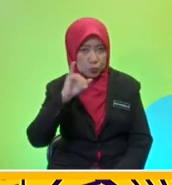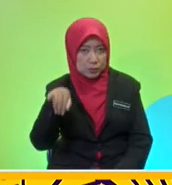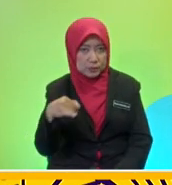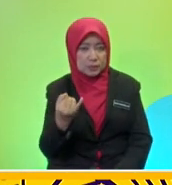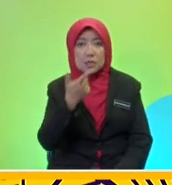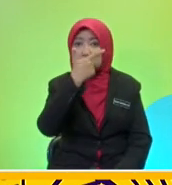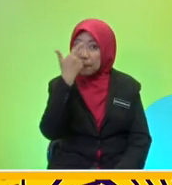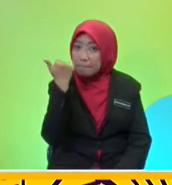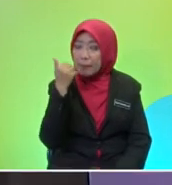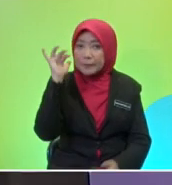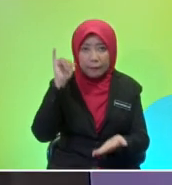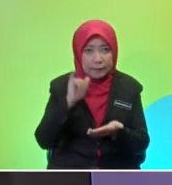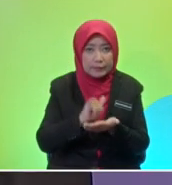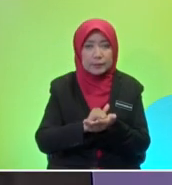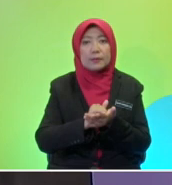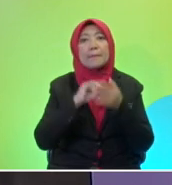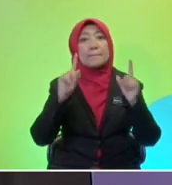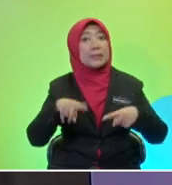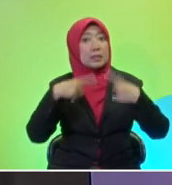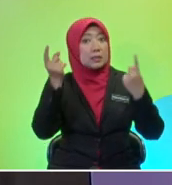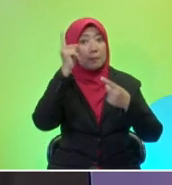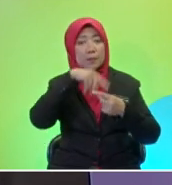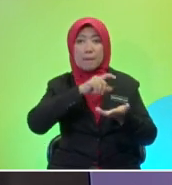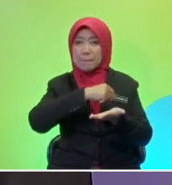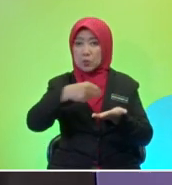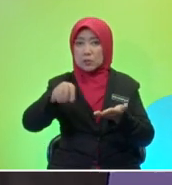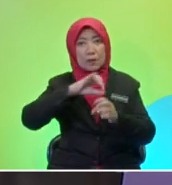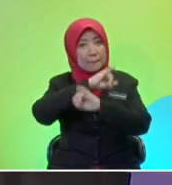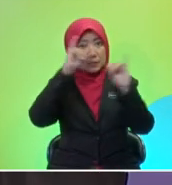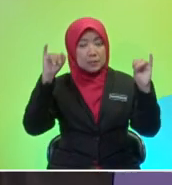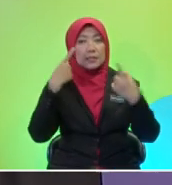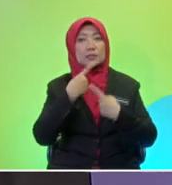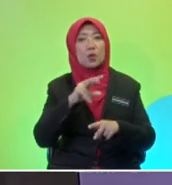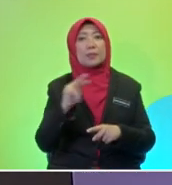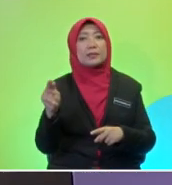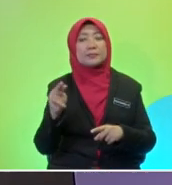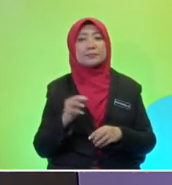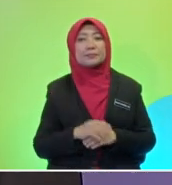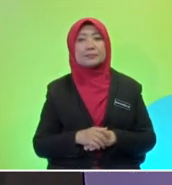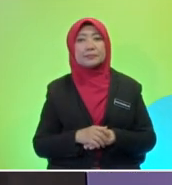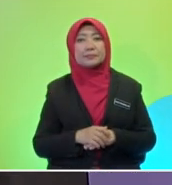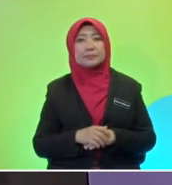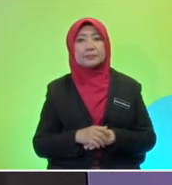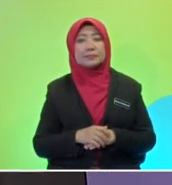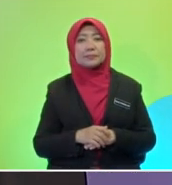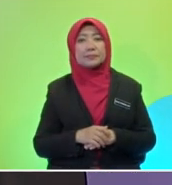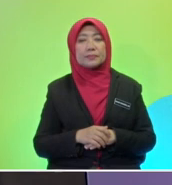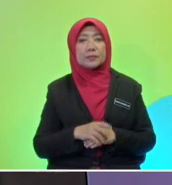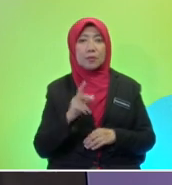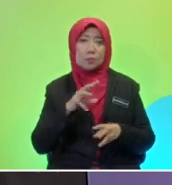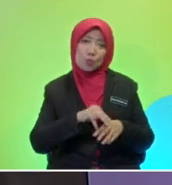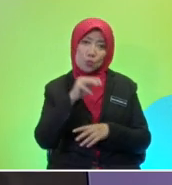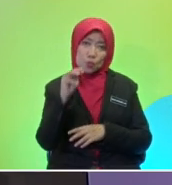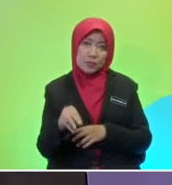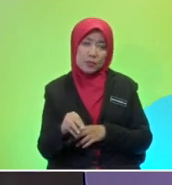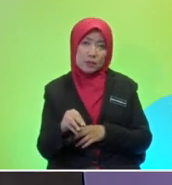ada keyakinan datang ke depan menulis dan menerangkan jawaban Oke seterusnya TV berikutnya lagi murid nyanyi